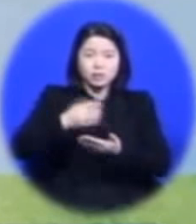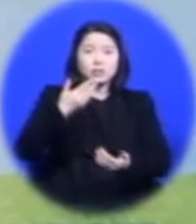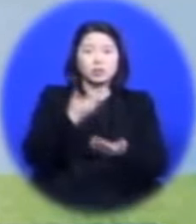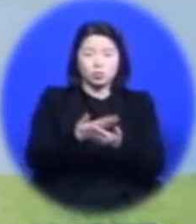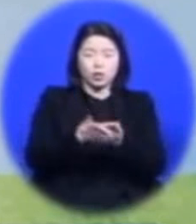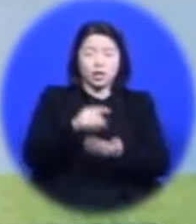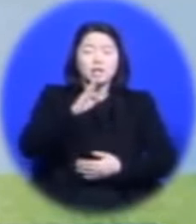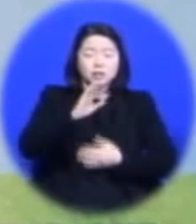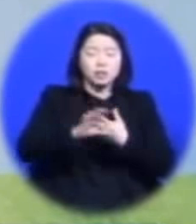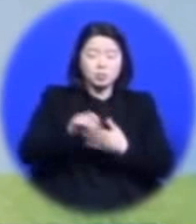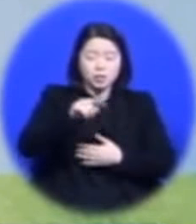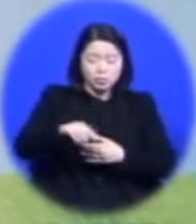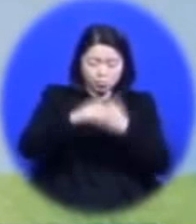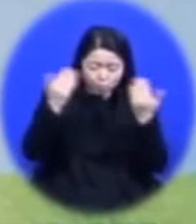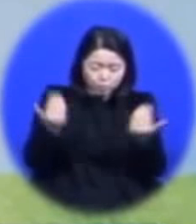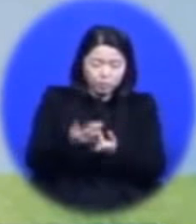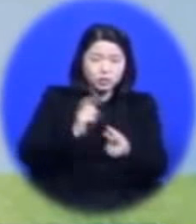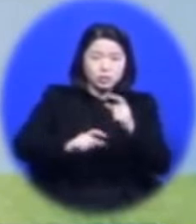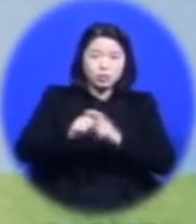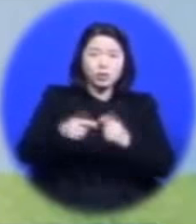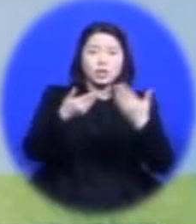모든 것을 너희에게 더하시리라